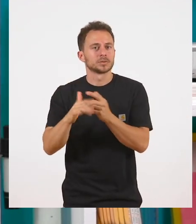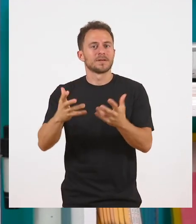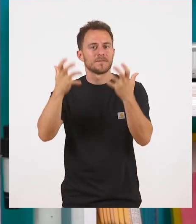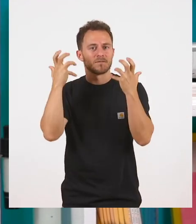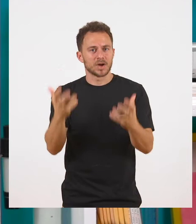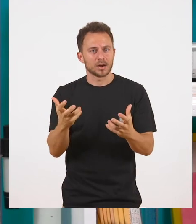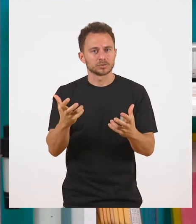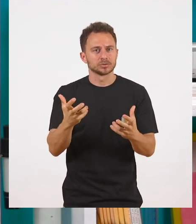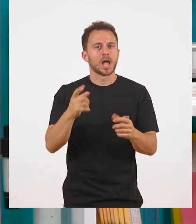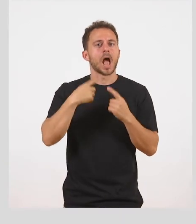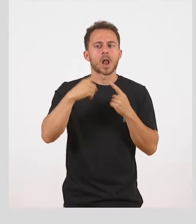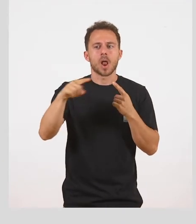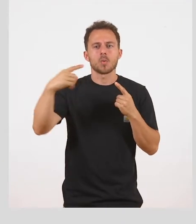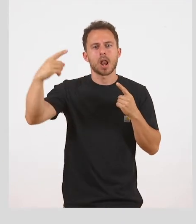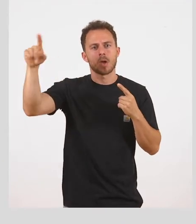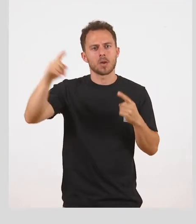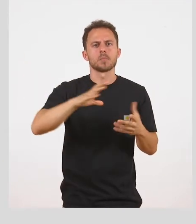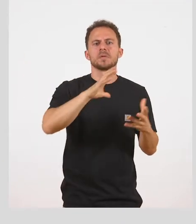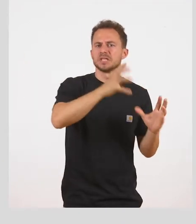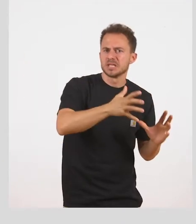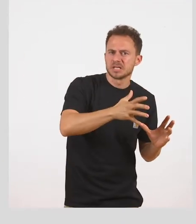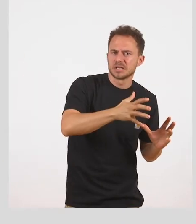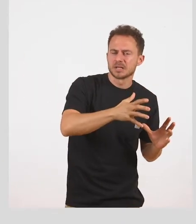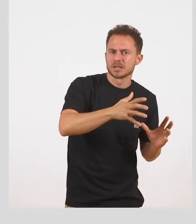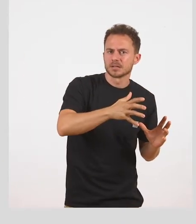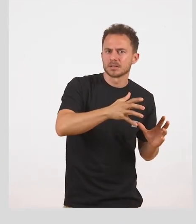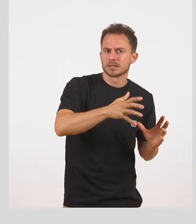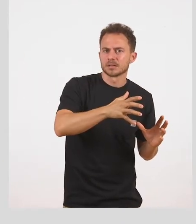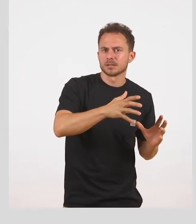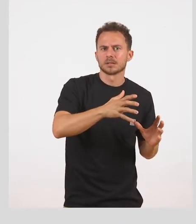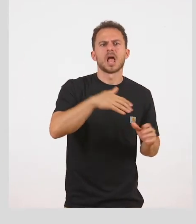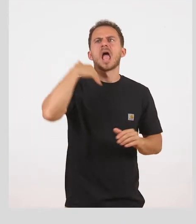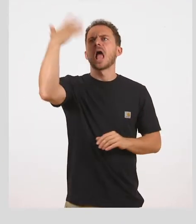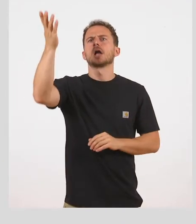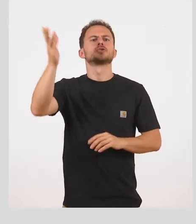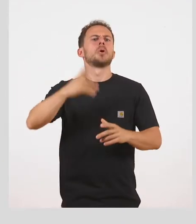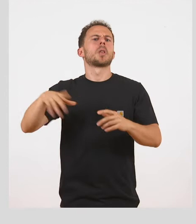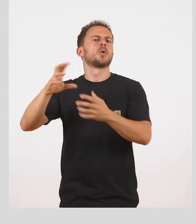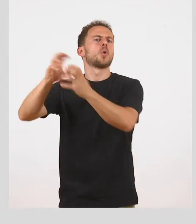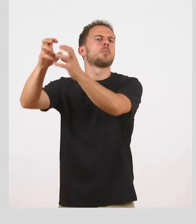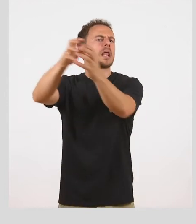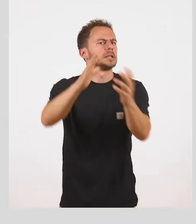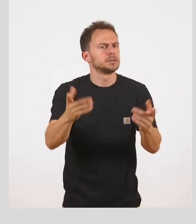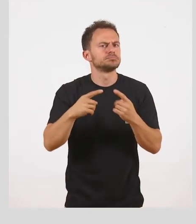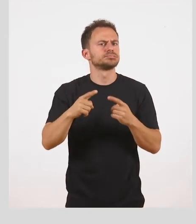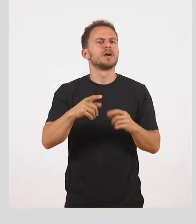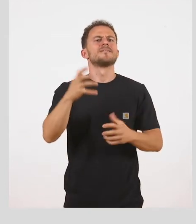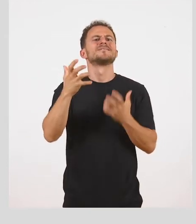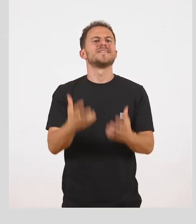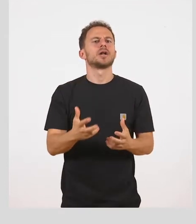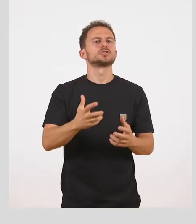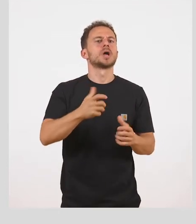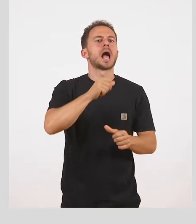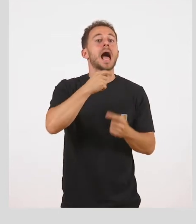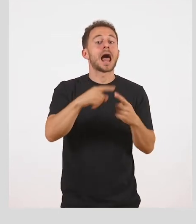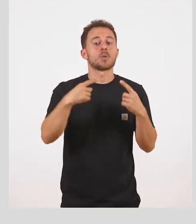μεταβάλλεται από τόπο σε τόπο. Και πάνω στη γη και εκτός της γης, σε άλλα ουράνια σώματα. Όμως,